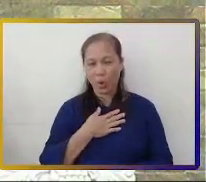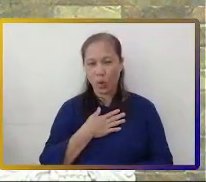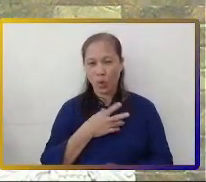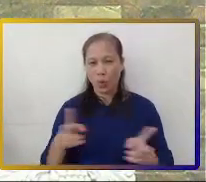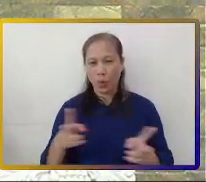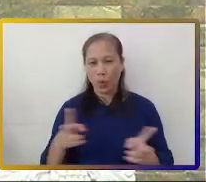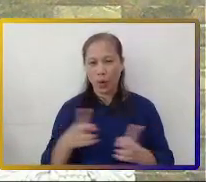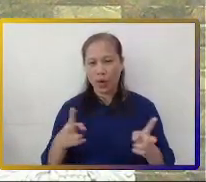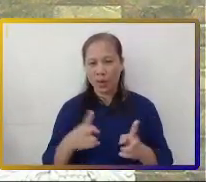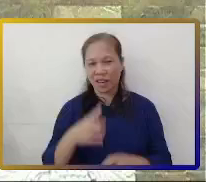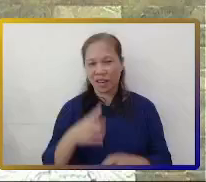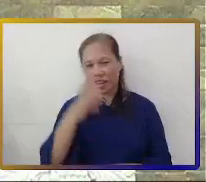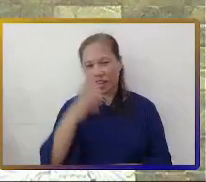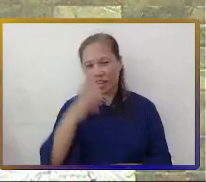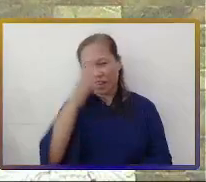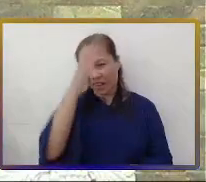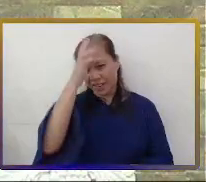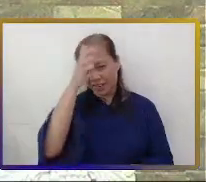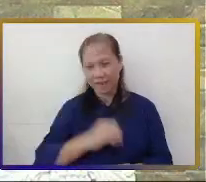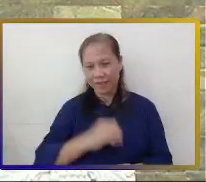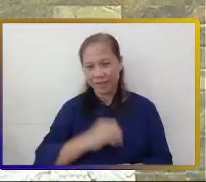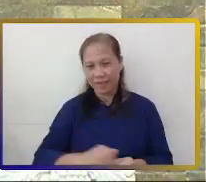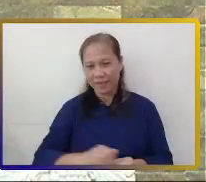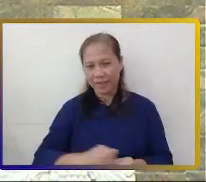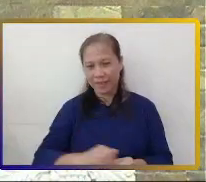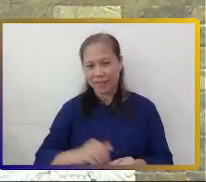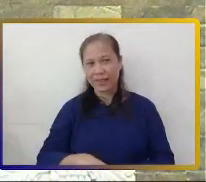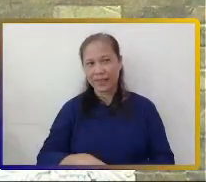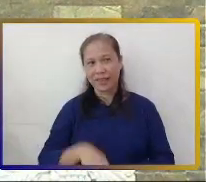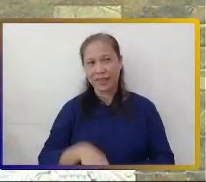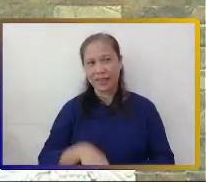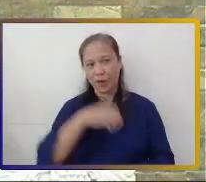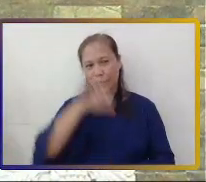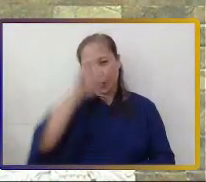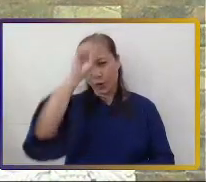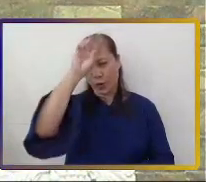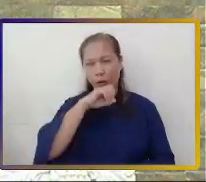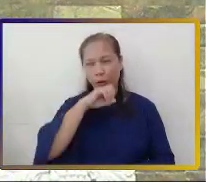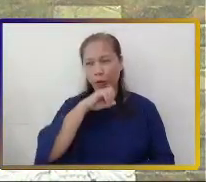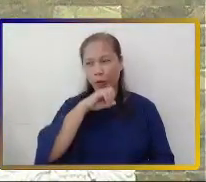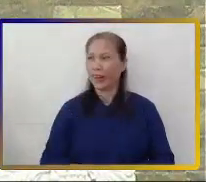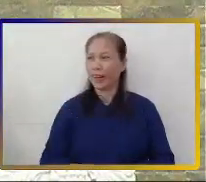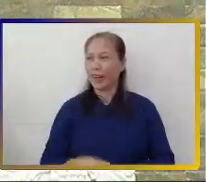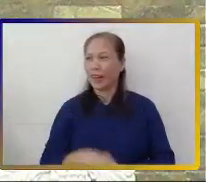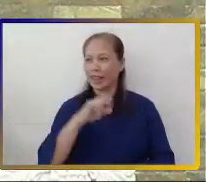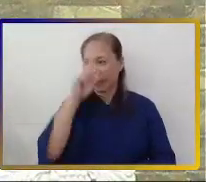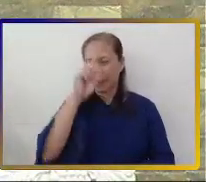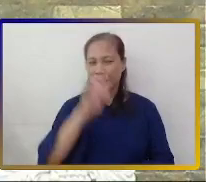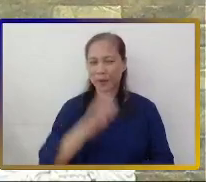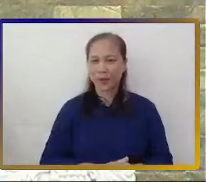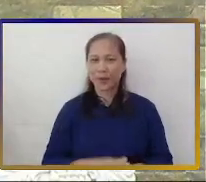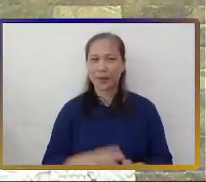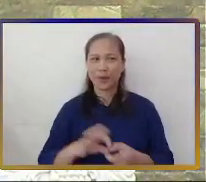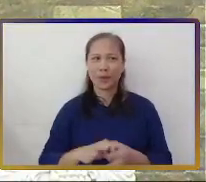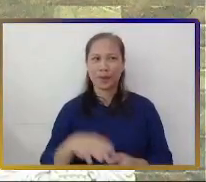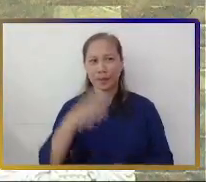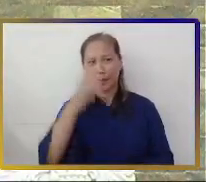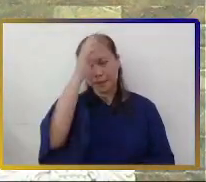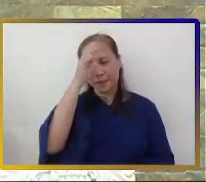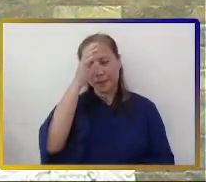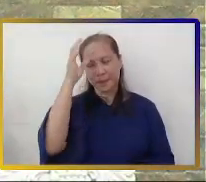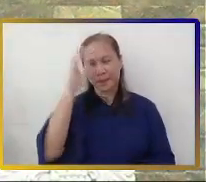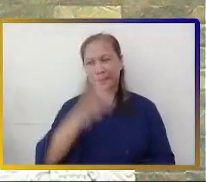' ba may mga ganon kasi may mga ganon kasing paniniwala na eh na nandon kaagad sa membership mga kapatid